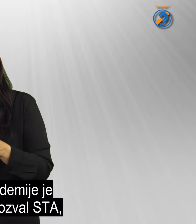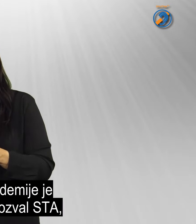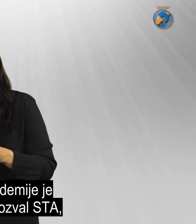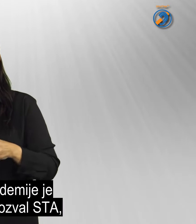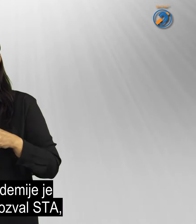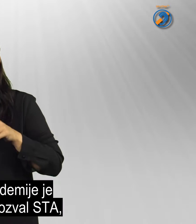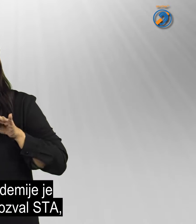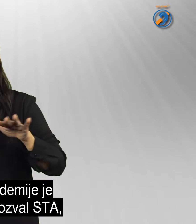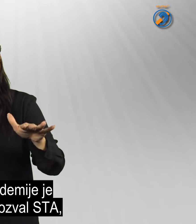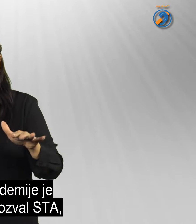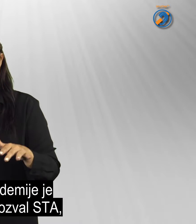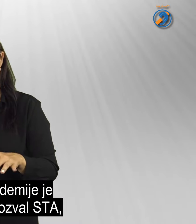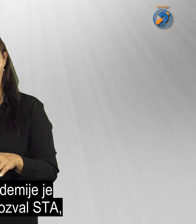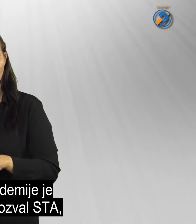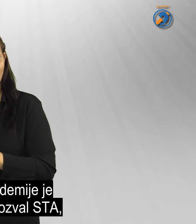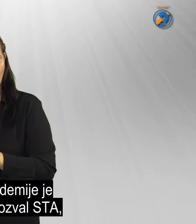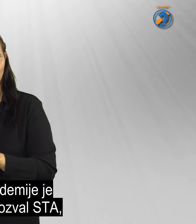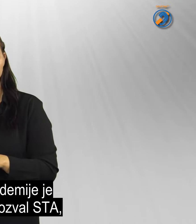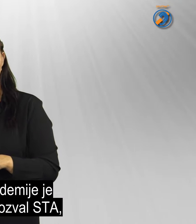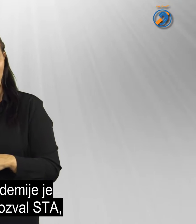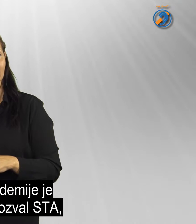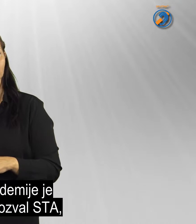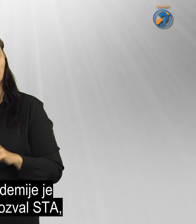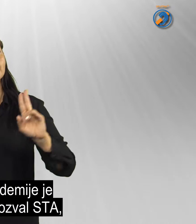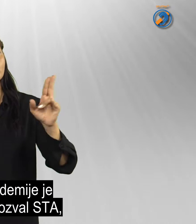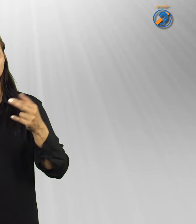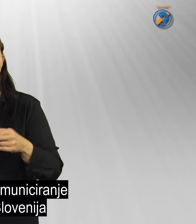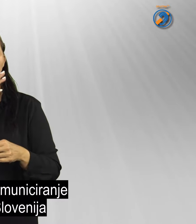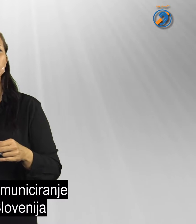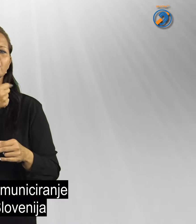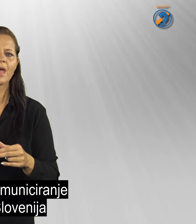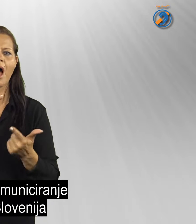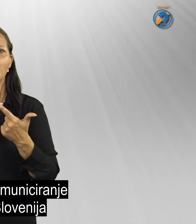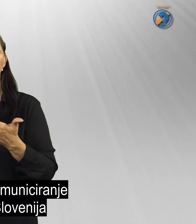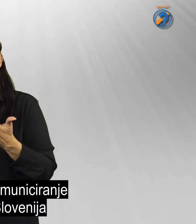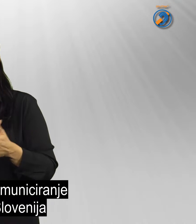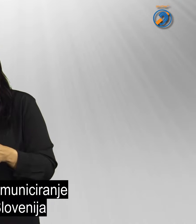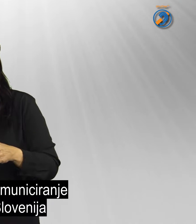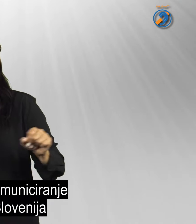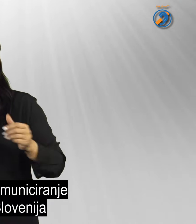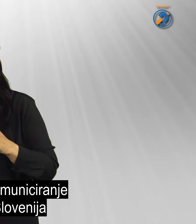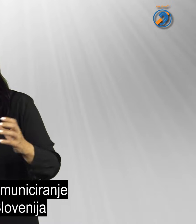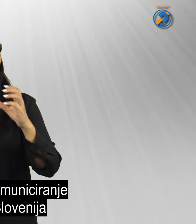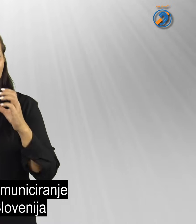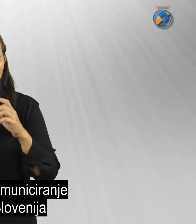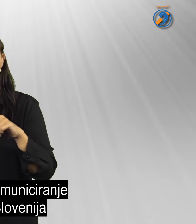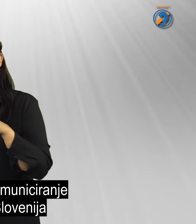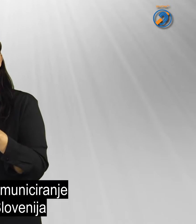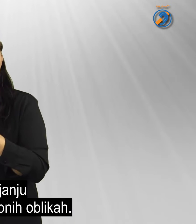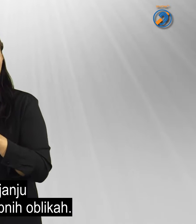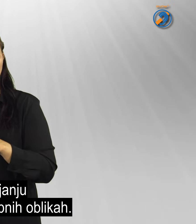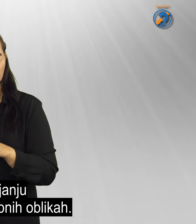Ob izbruhu epidemije je varuh Svetina pozval STA, Urad vlade za komuniciranje in Televizijo Slovenija